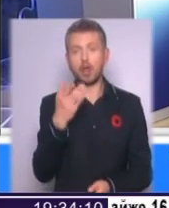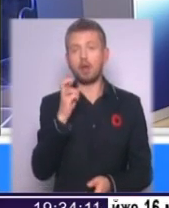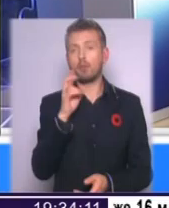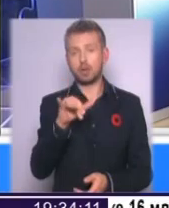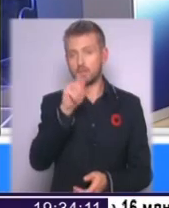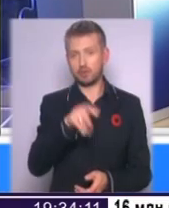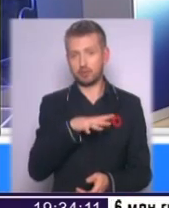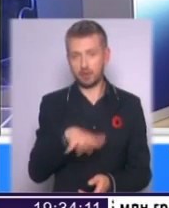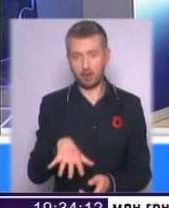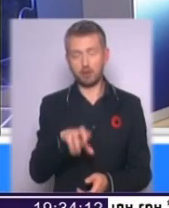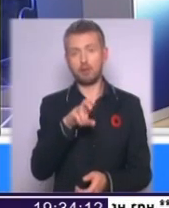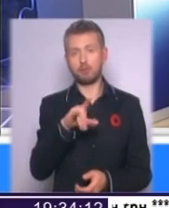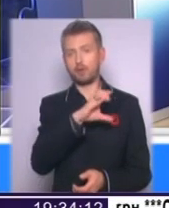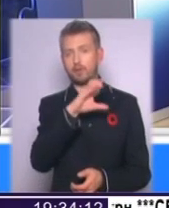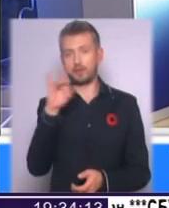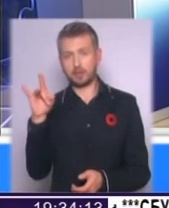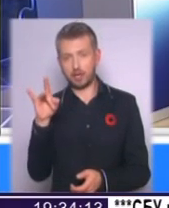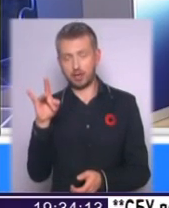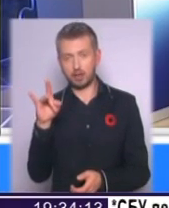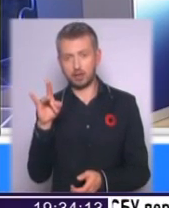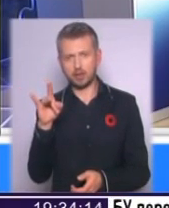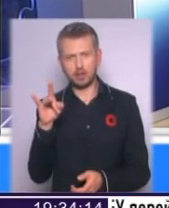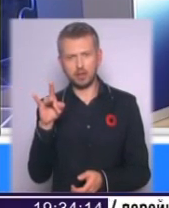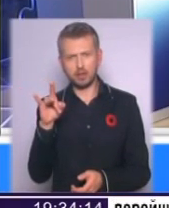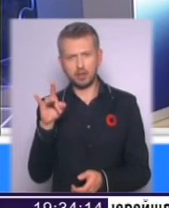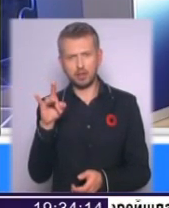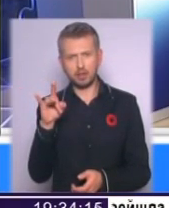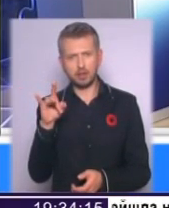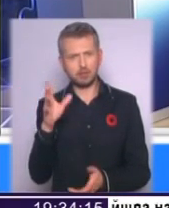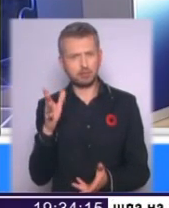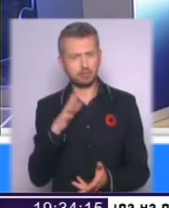то в Радянському Союзі ми б і досі їздили на волах. А друге,